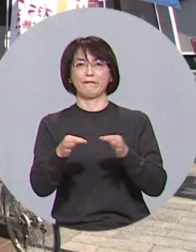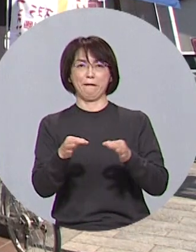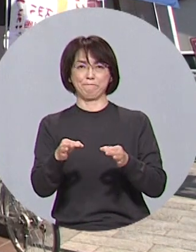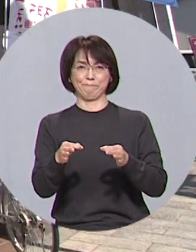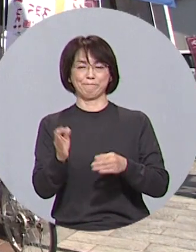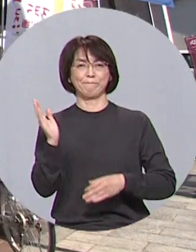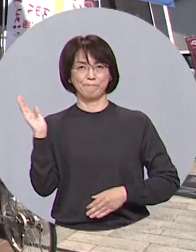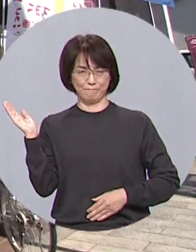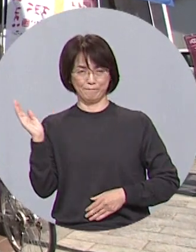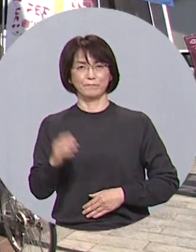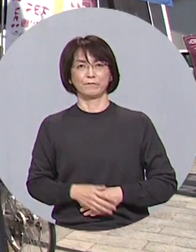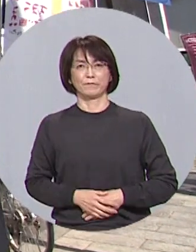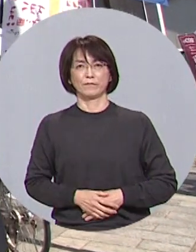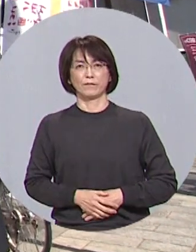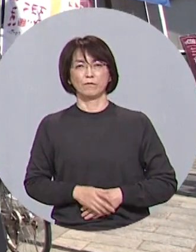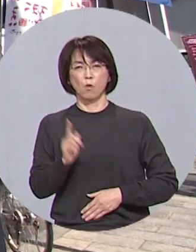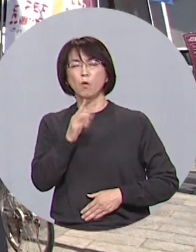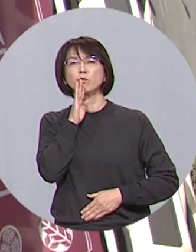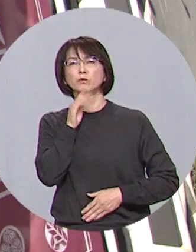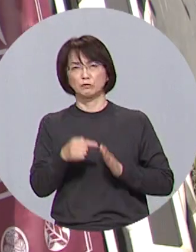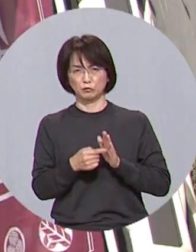埼玉一の銘菓ですね。